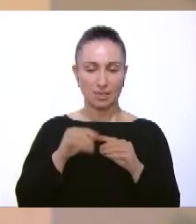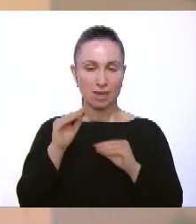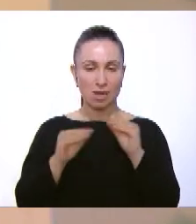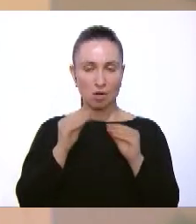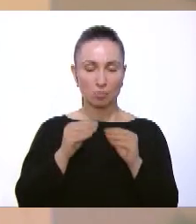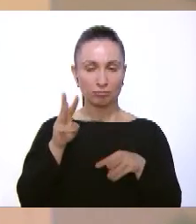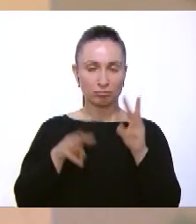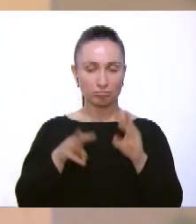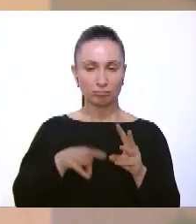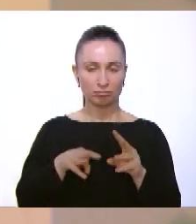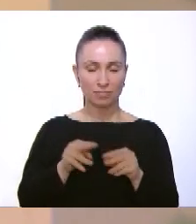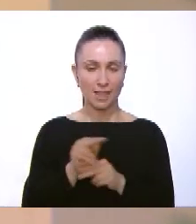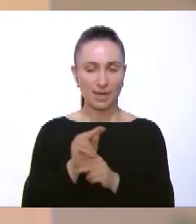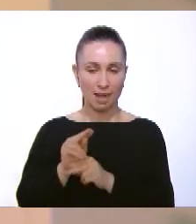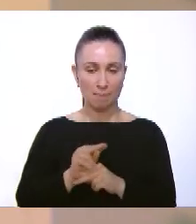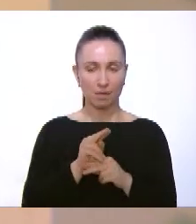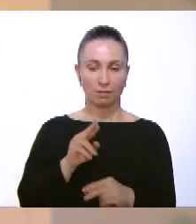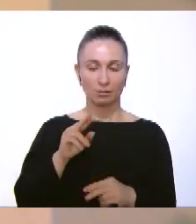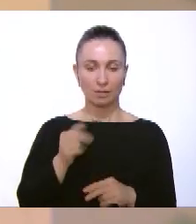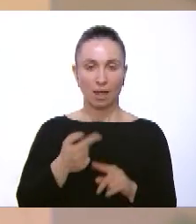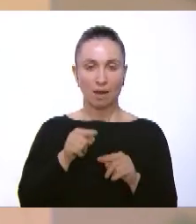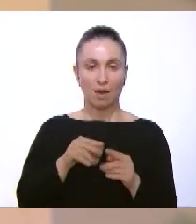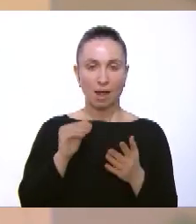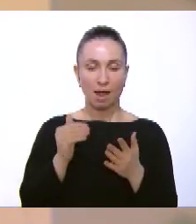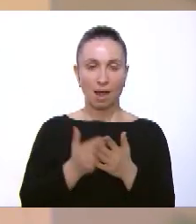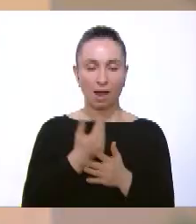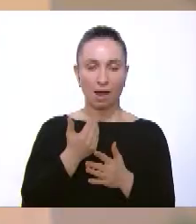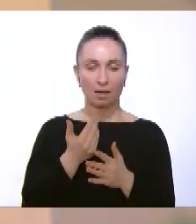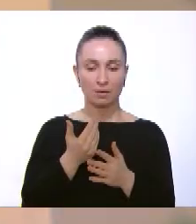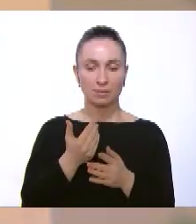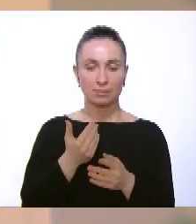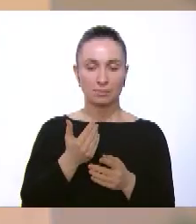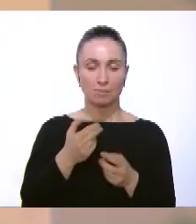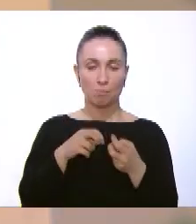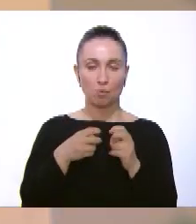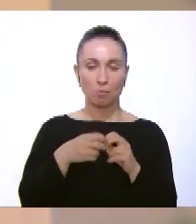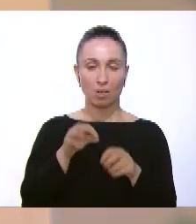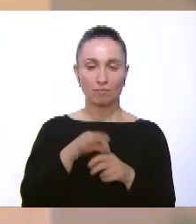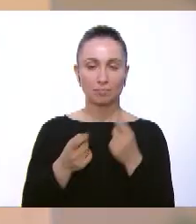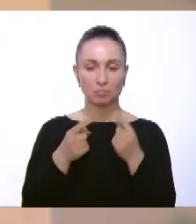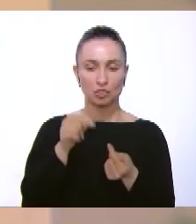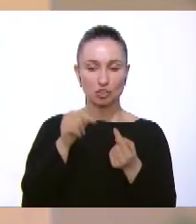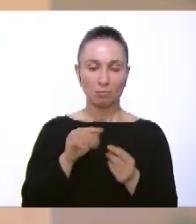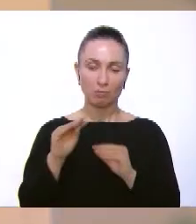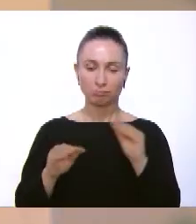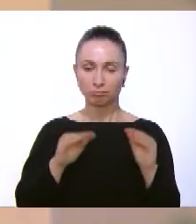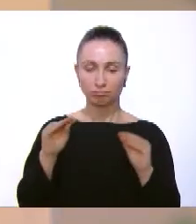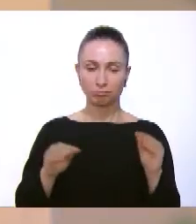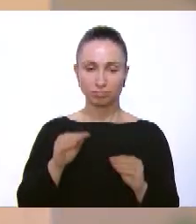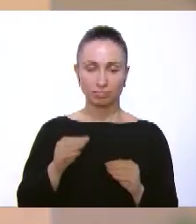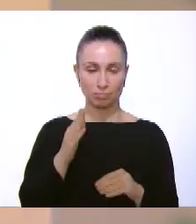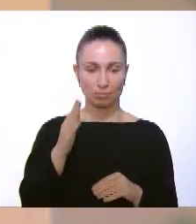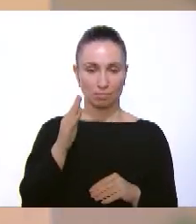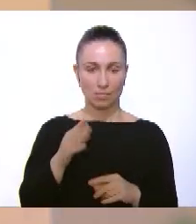ინფრასტრუქტურულ რეორგანიზაცია, რეაბილიტაციას და იმ ახალი გამოწვევების შესაბამისად მის გადაწყობას, რომელიც ჩვენ წინ გვაქვს.